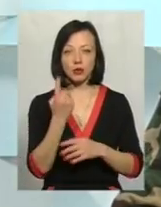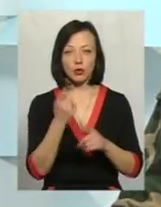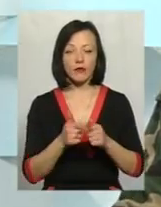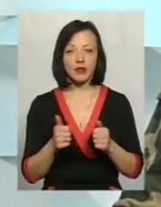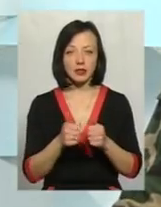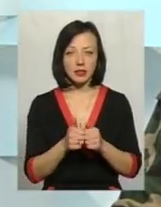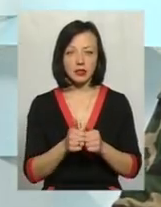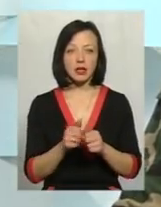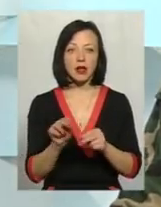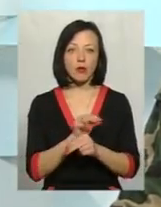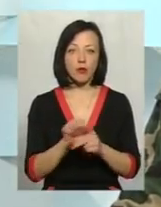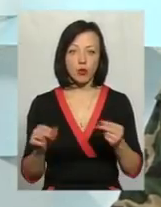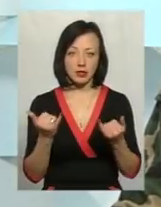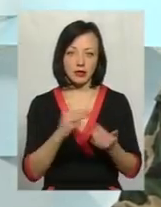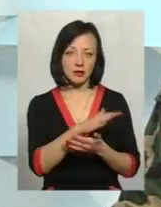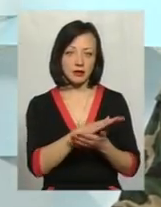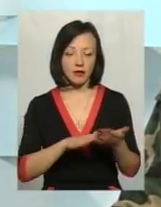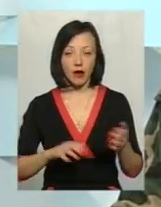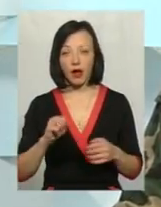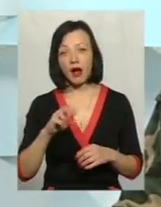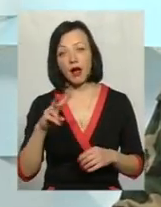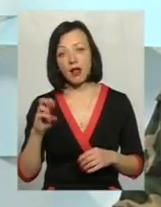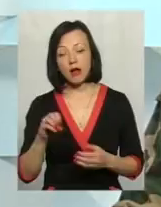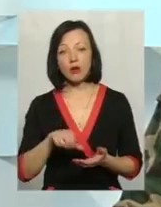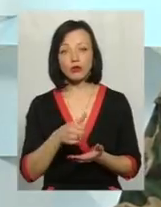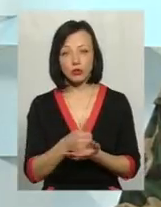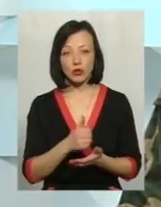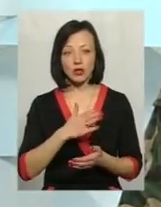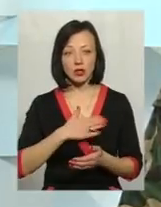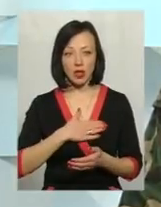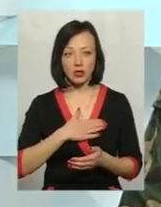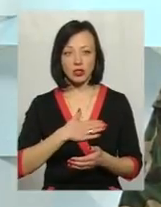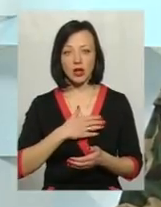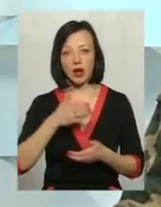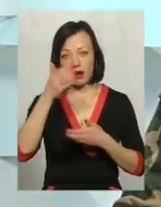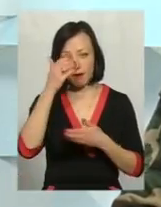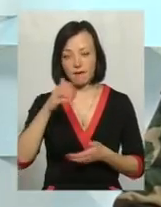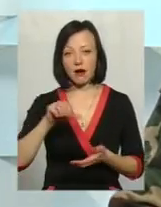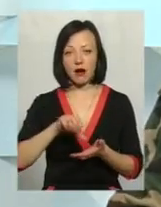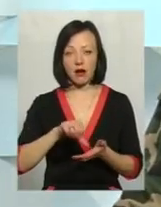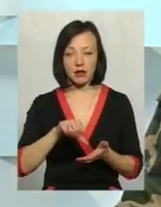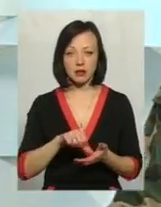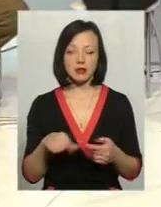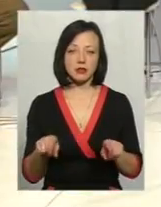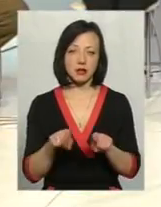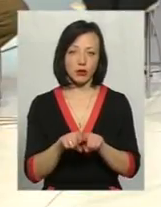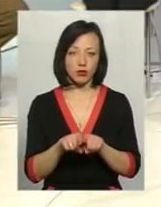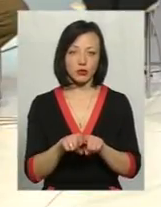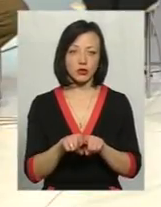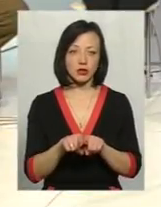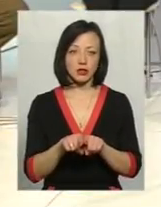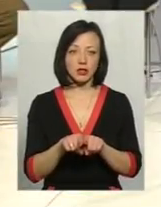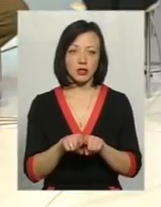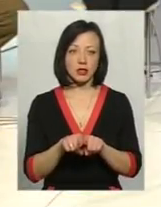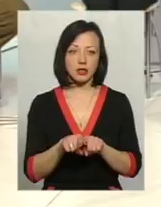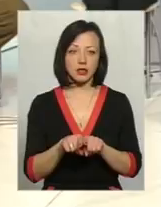відділень, да, там йде ремонт. От, але очолює його наш афганець також цей